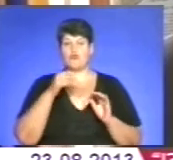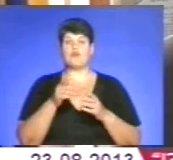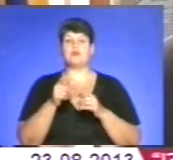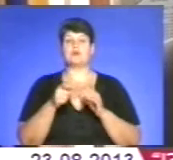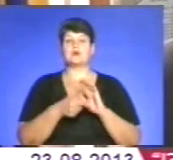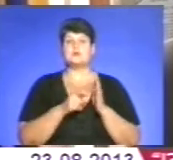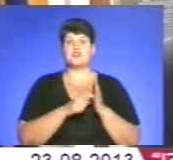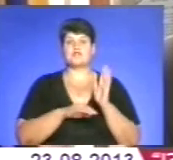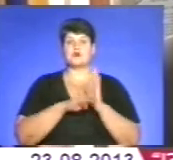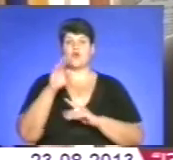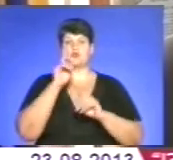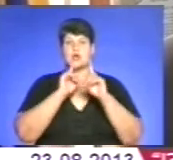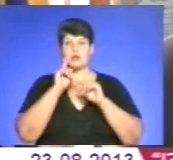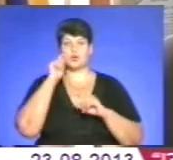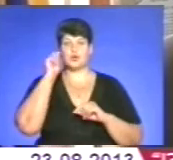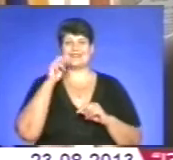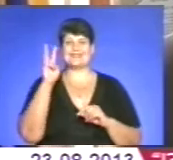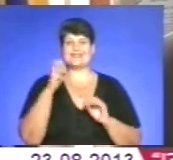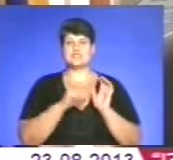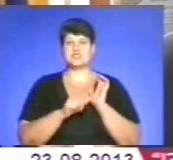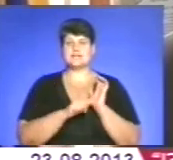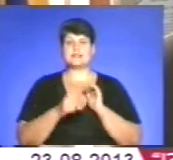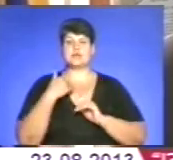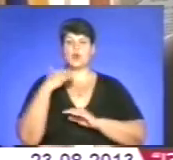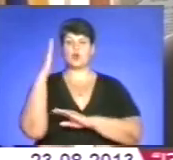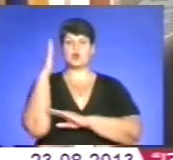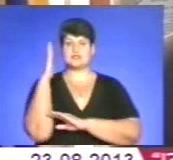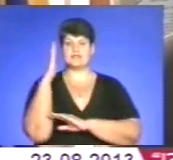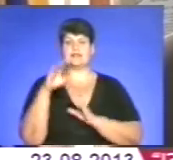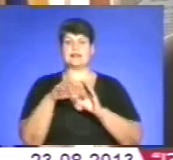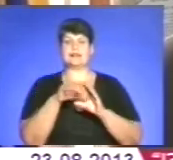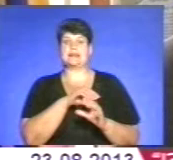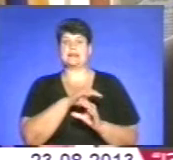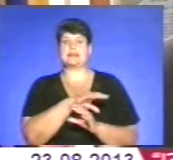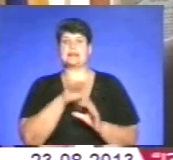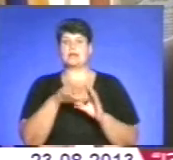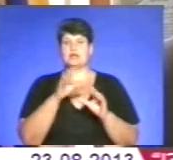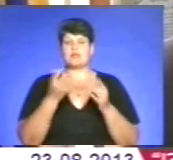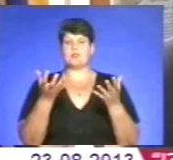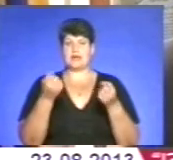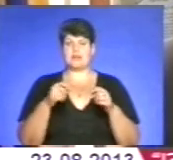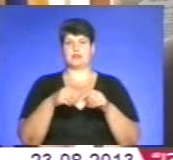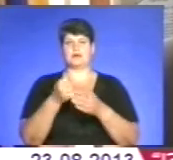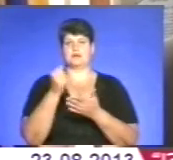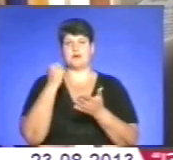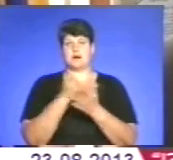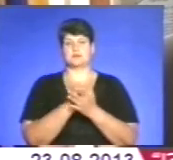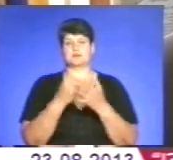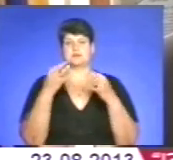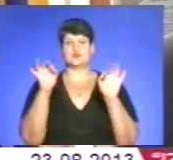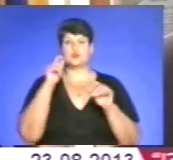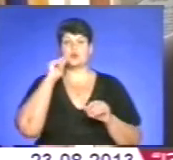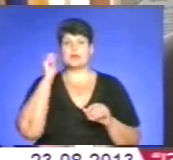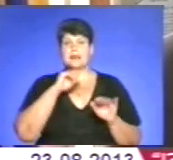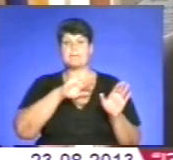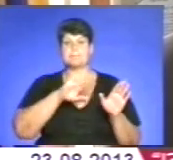Ради України 360 голосів тодішніх депутатів прийняли акт проголошення незалежності України. Після